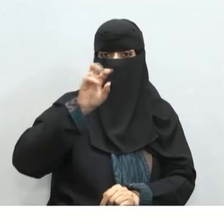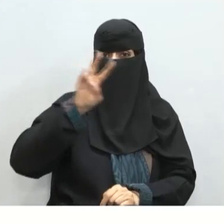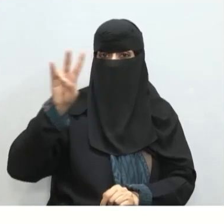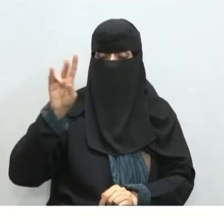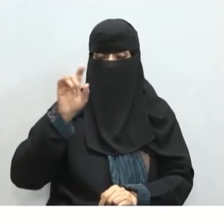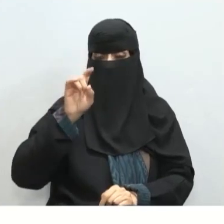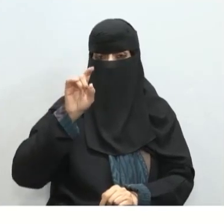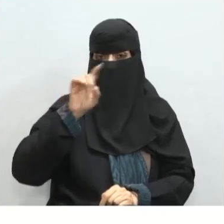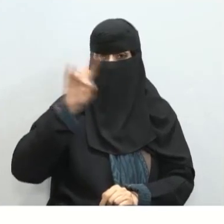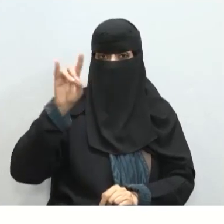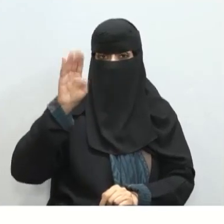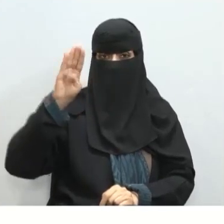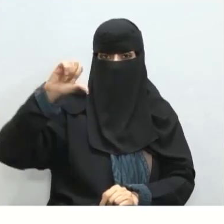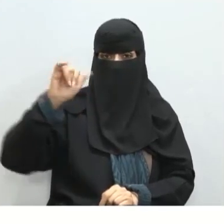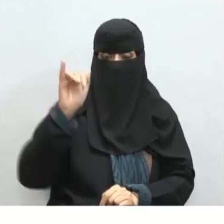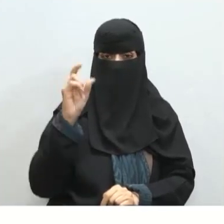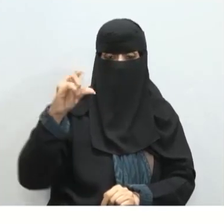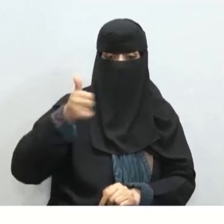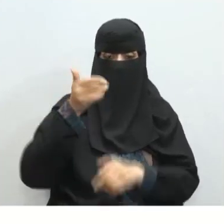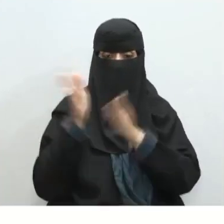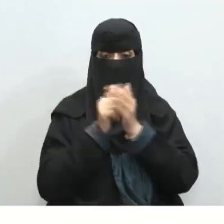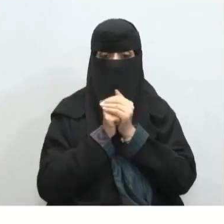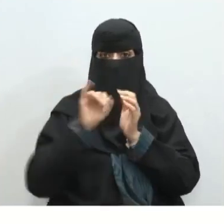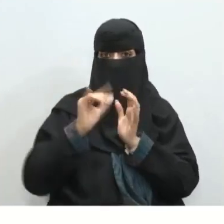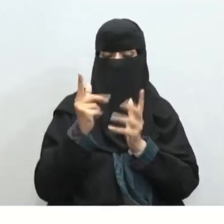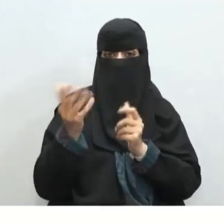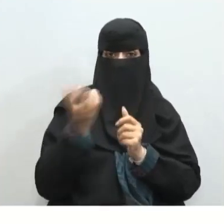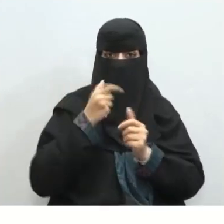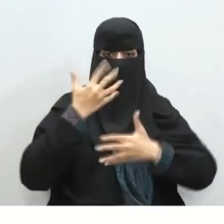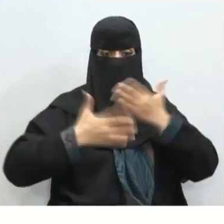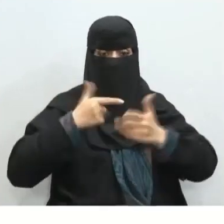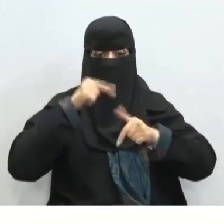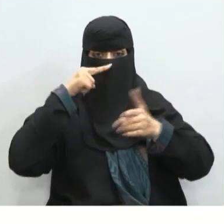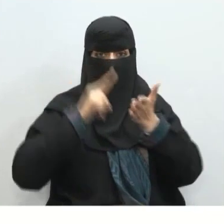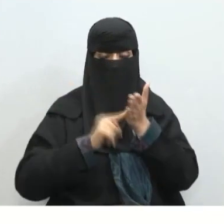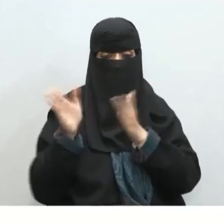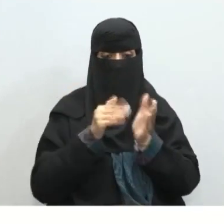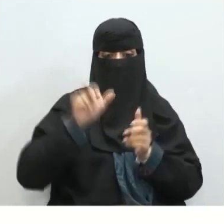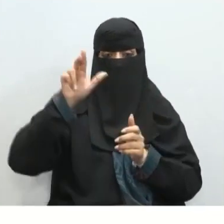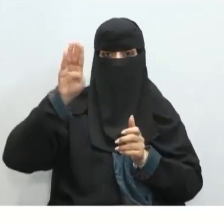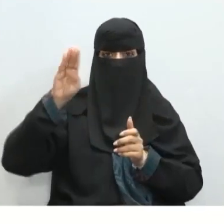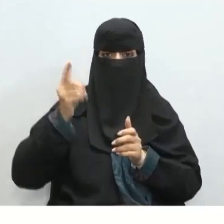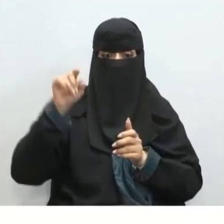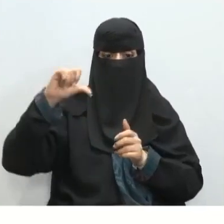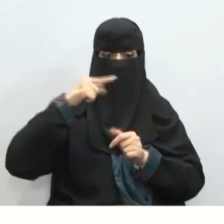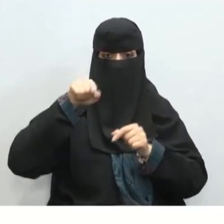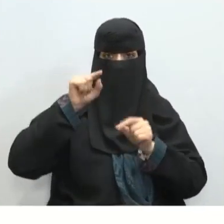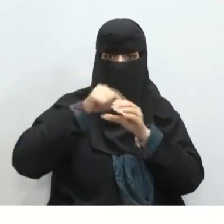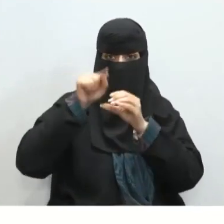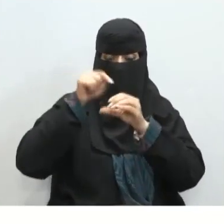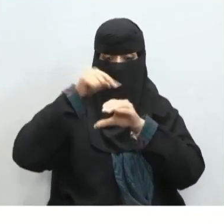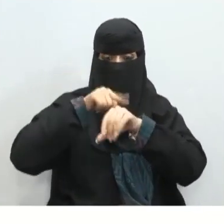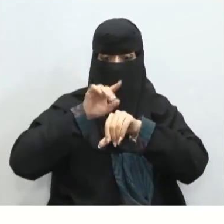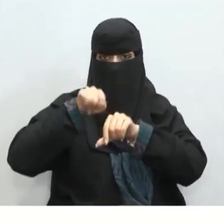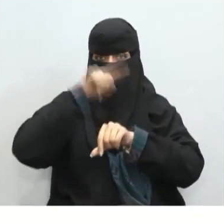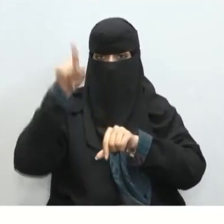كودات ما مصدر الطاقه اللازمه لبناء الكربوهيدرات في اثناء حلقه كالفن تعلمنا سويا